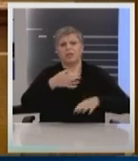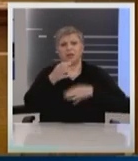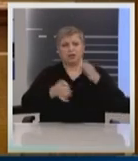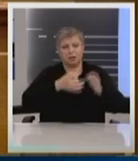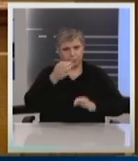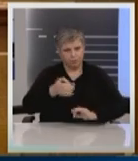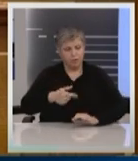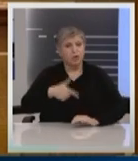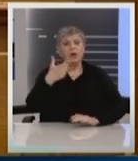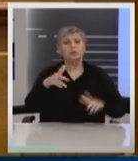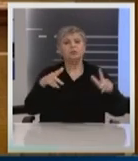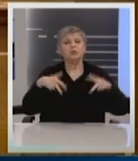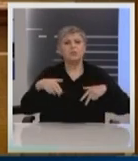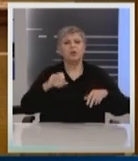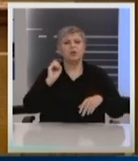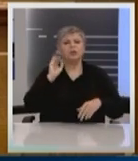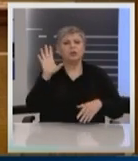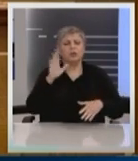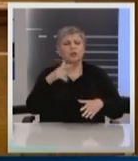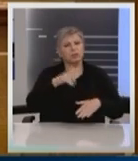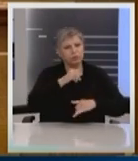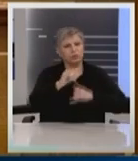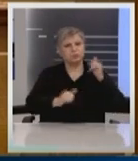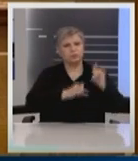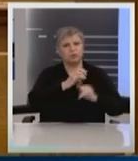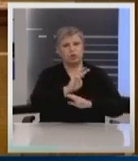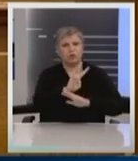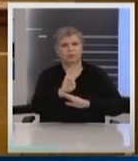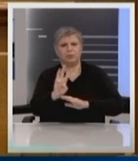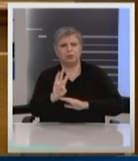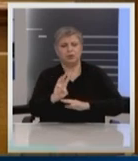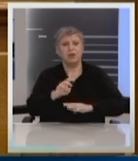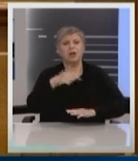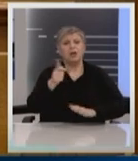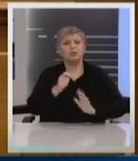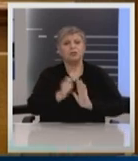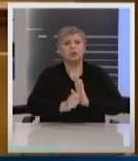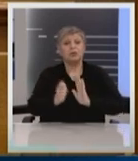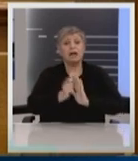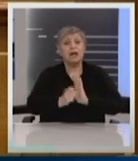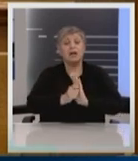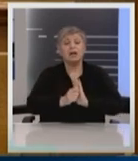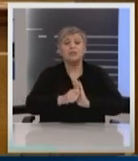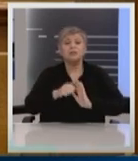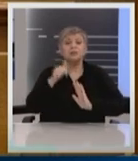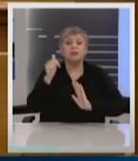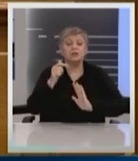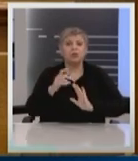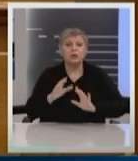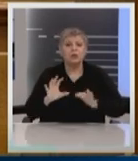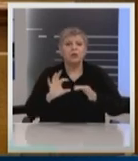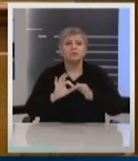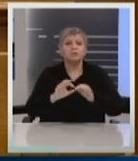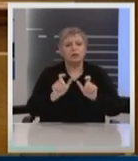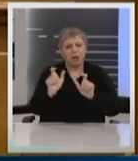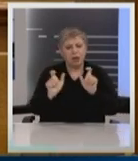επίσημη αποδοχή από την ελληνική πλευρά ότι να λεχθούν με τη σύνθετη ονομασία με τη λέξη Μακεδονία, δηλαδή